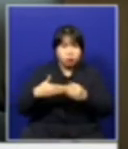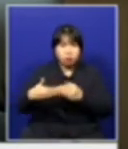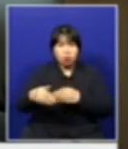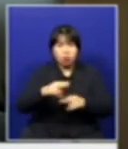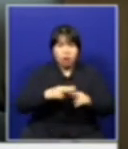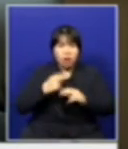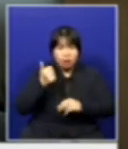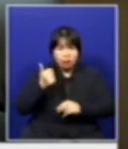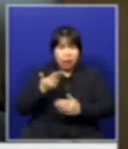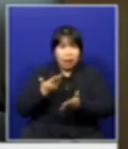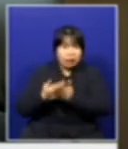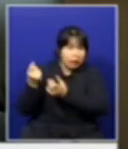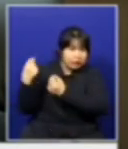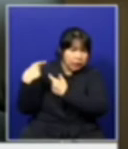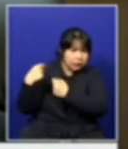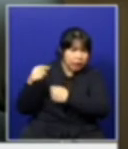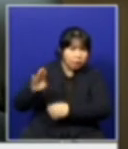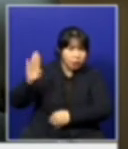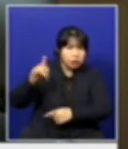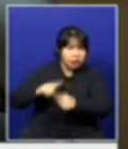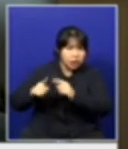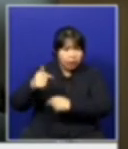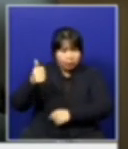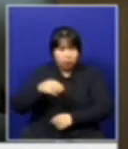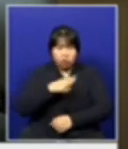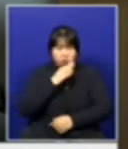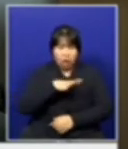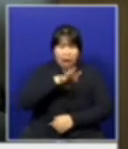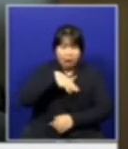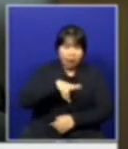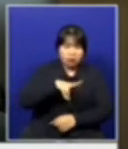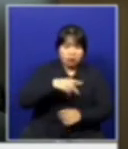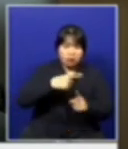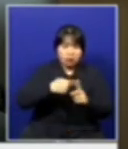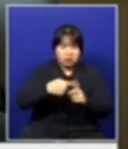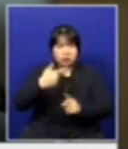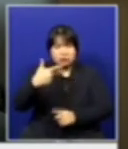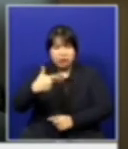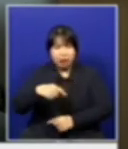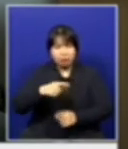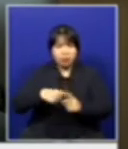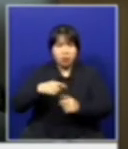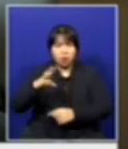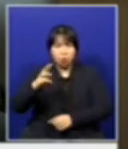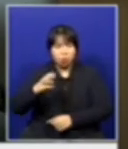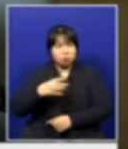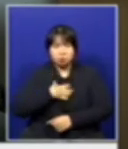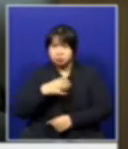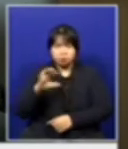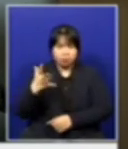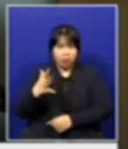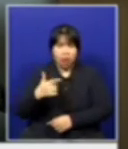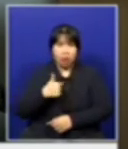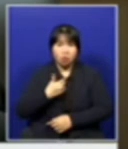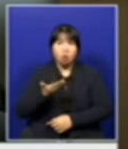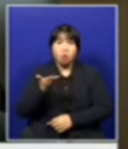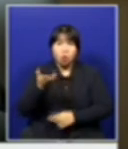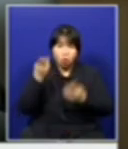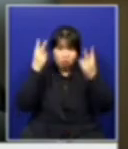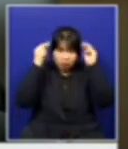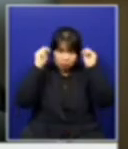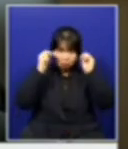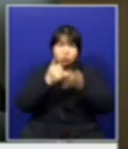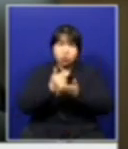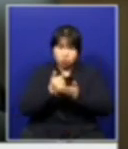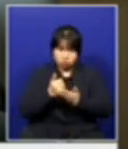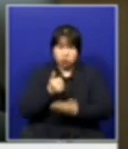อรับเงินของรัฐบาลไอ้ 5,000 บาท3เดือน6เดือนเนี่ยไม่มีใครต้องการเลยครับผมจึงขอเสนอท่านนายกช่วยพิจ